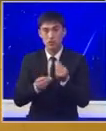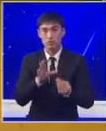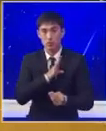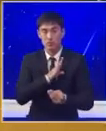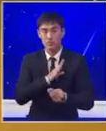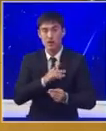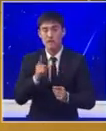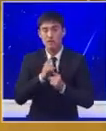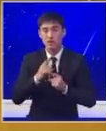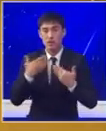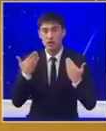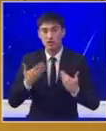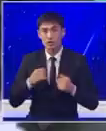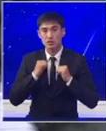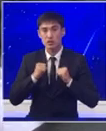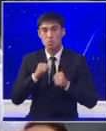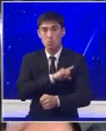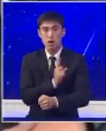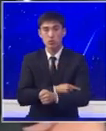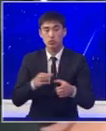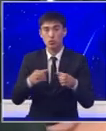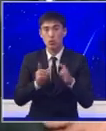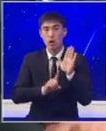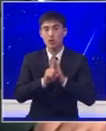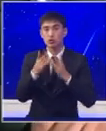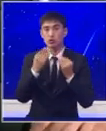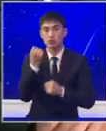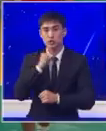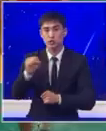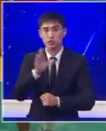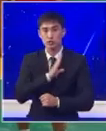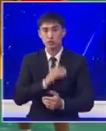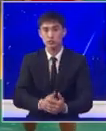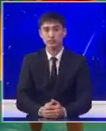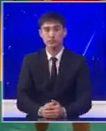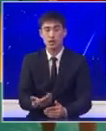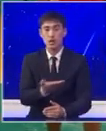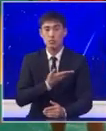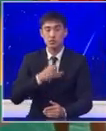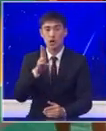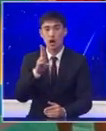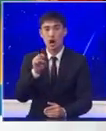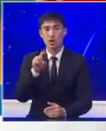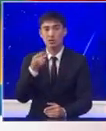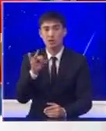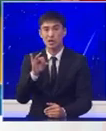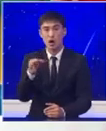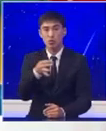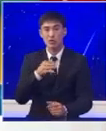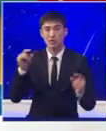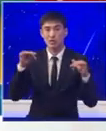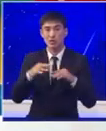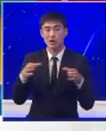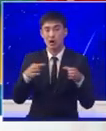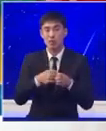көрсетті. Физикалық тұрудан мықты топ алғашқы жарыс күнінде ақ жетістіктерге жетті. Біз Қарасай ауданынан келген командамыз. Біз волейболды бір